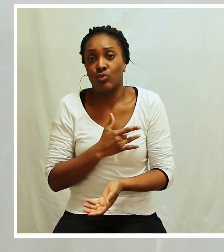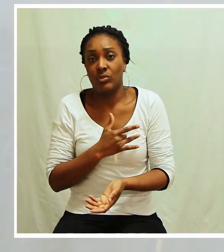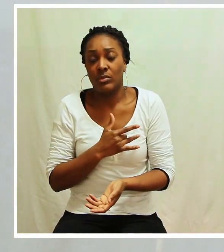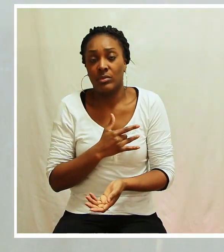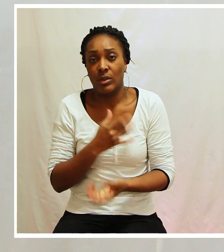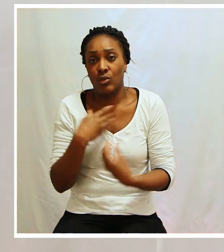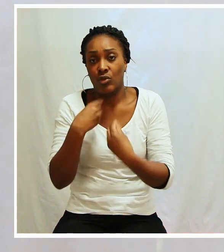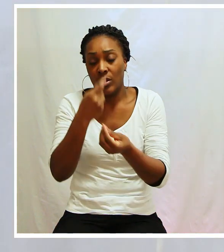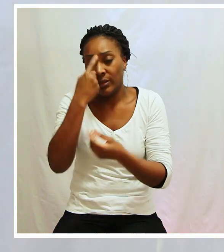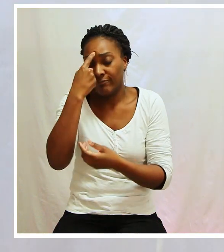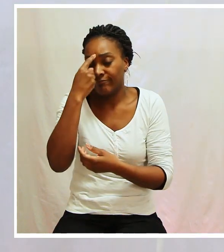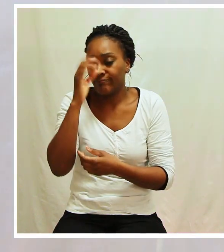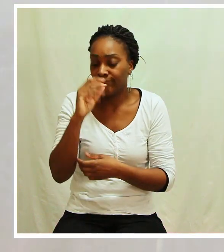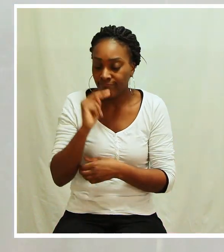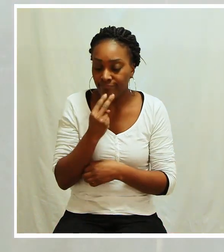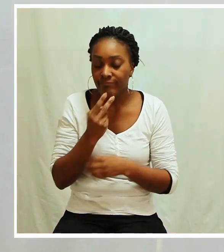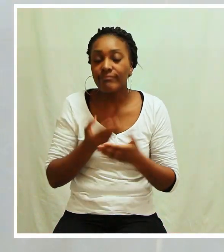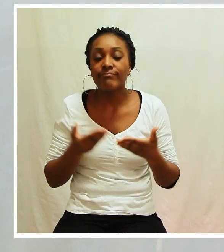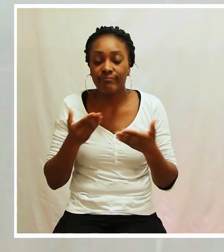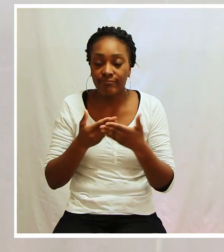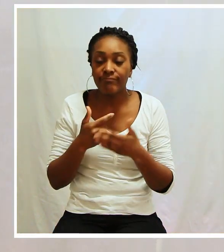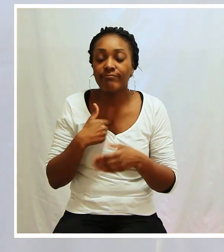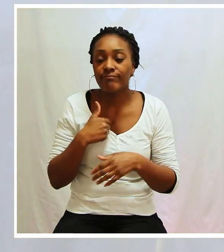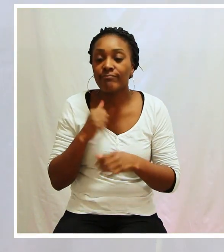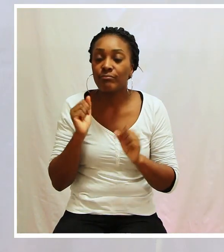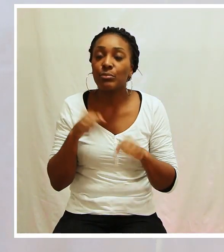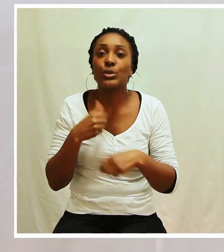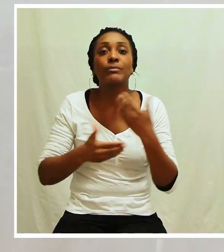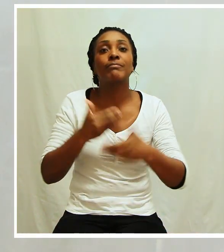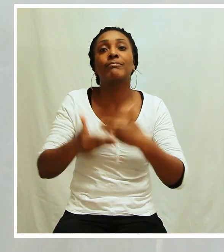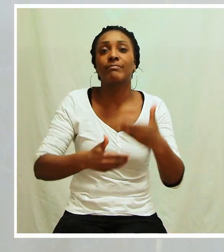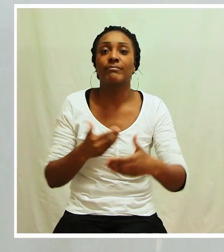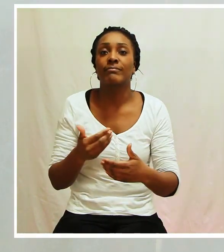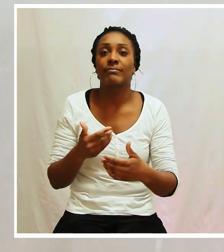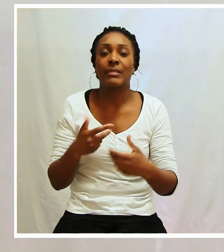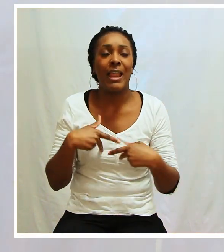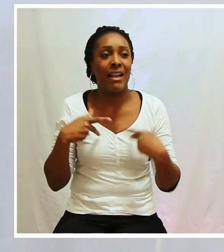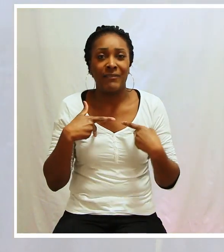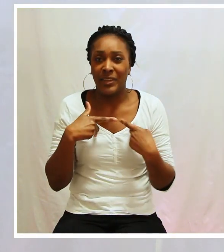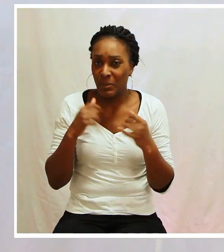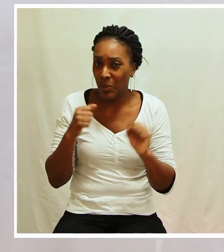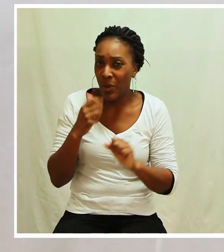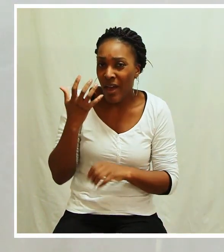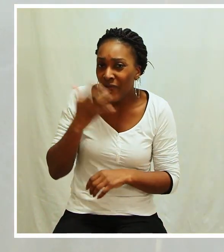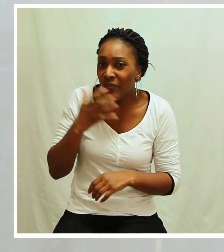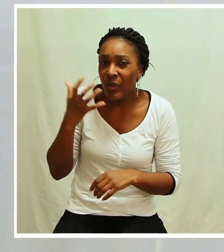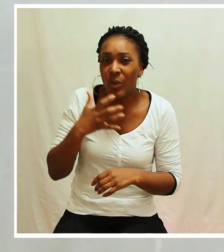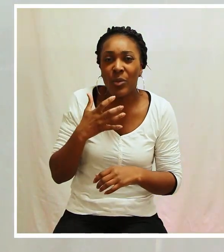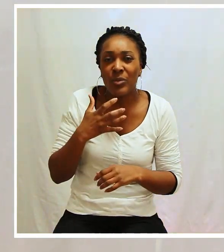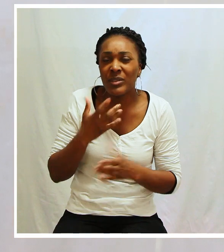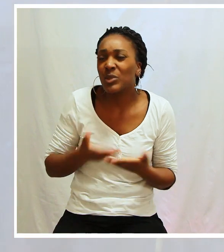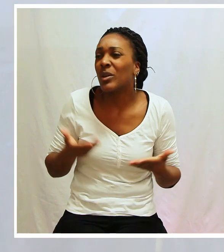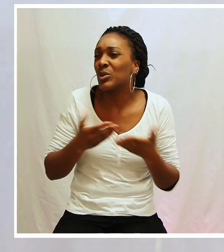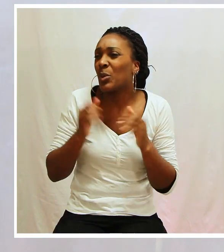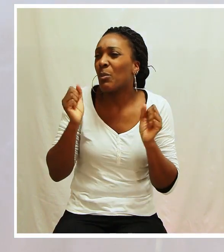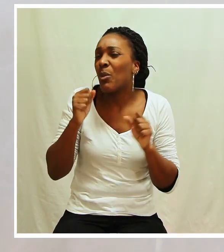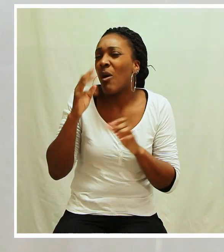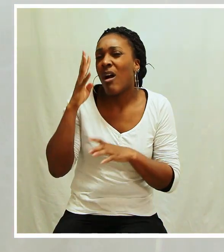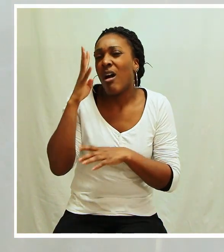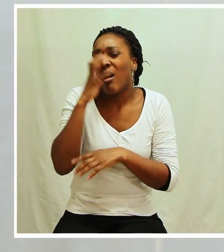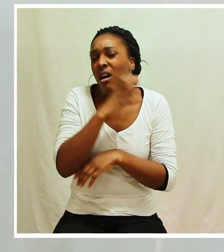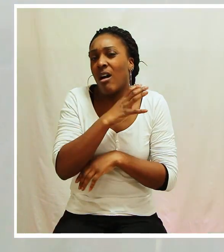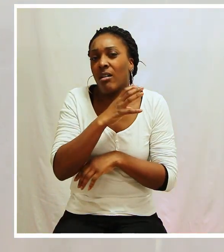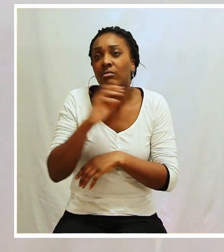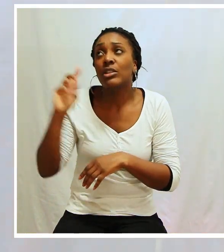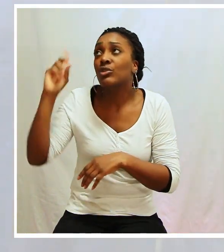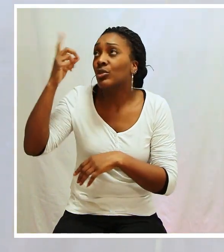les situations qu'on peut rencontrer. Parfois, la vie nous déchire. Mais Jésus a dit, moi, je vais vous donner une vie et une vie en